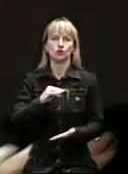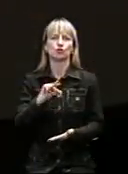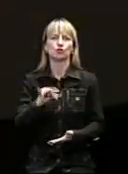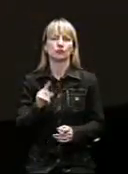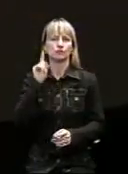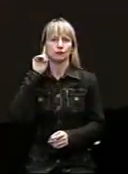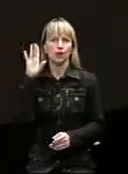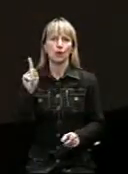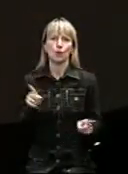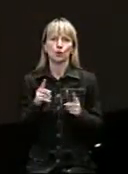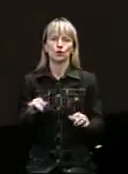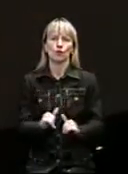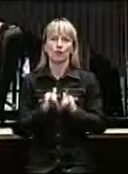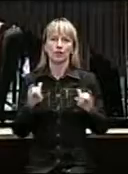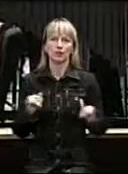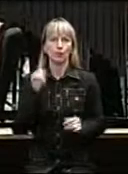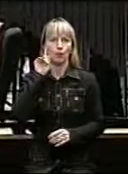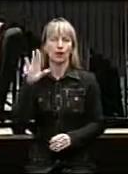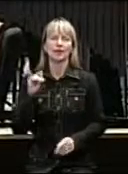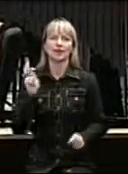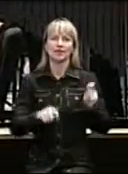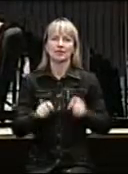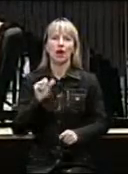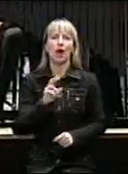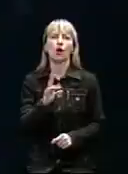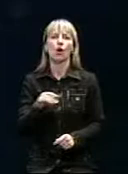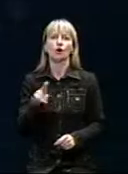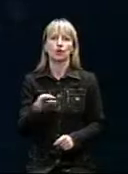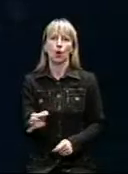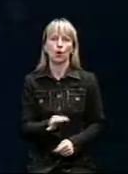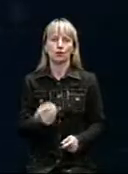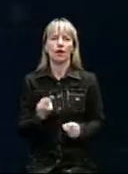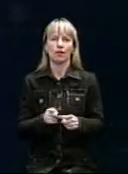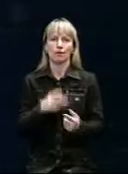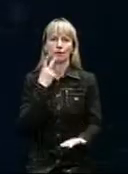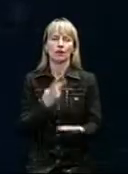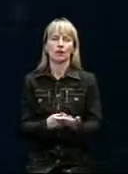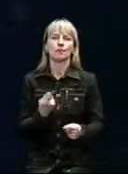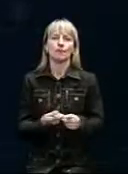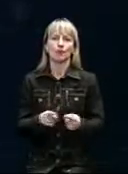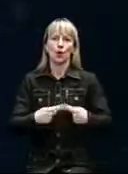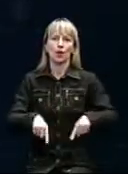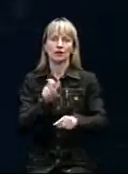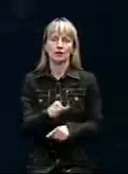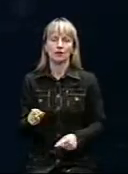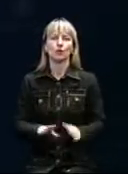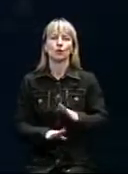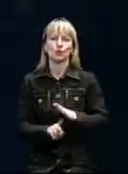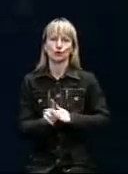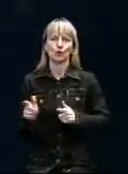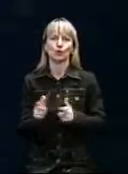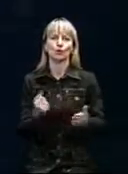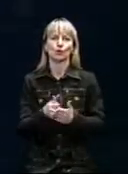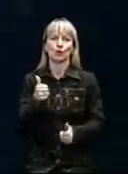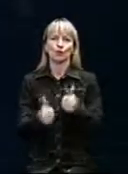популярність класичної музики серед молоді, і фестиваль «Акорди Хортиці» це вкотре доводить. Тож організатори вже починають готуватися